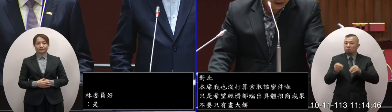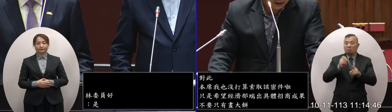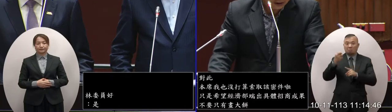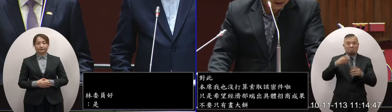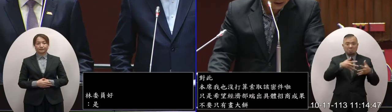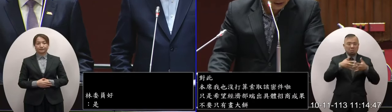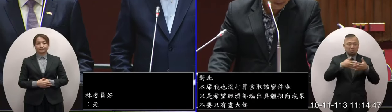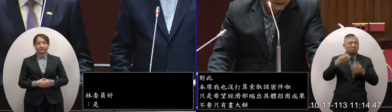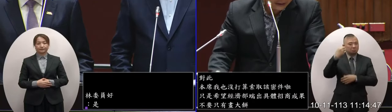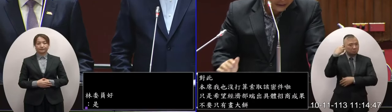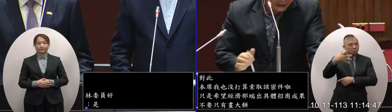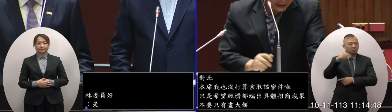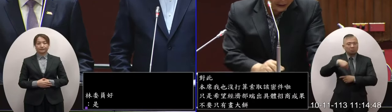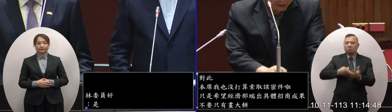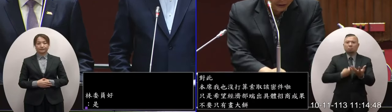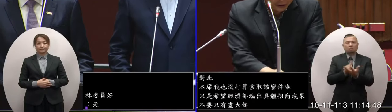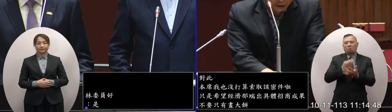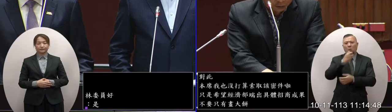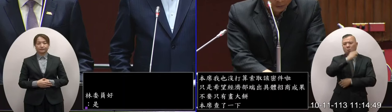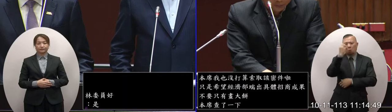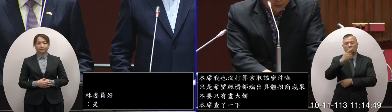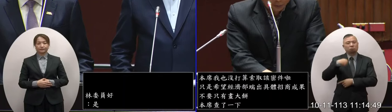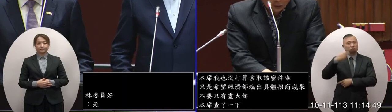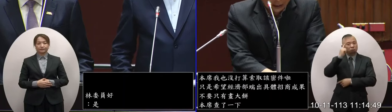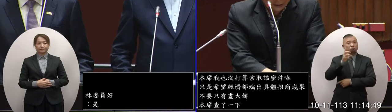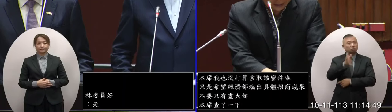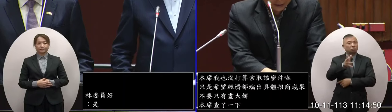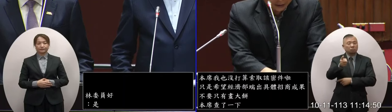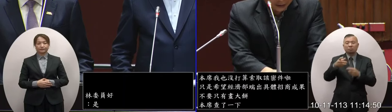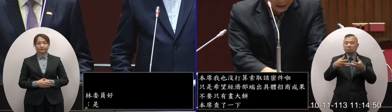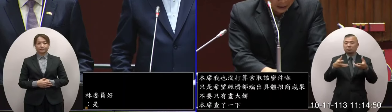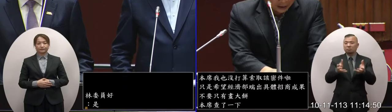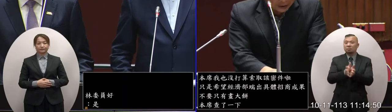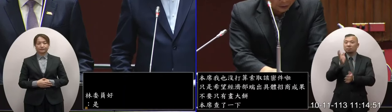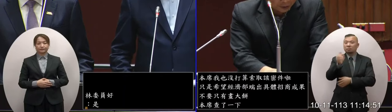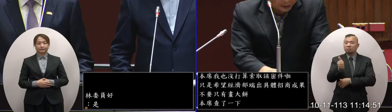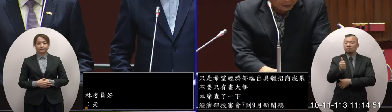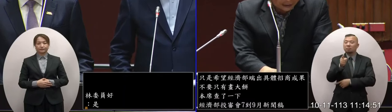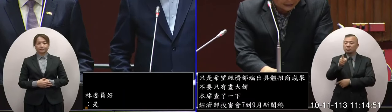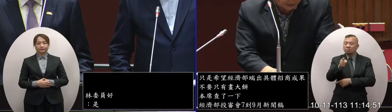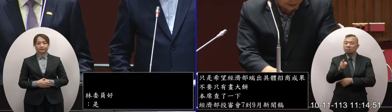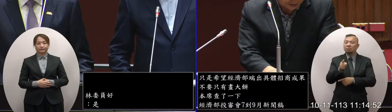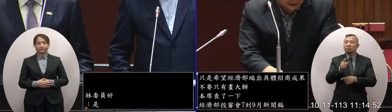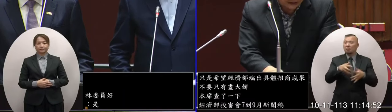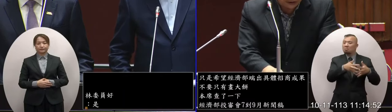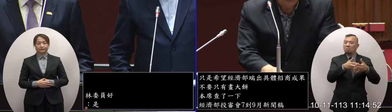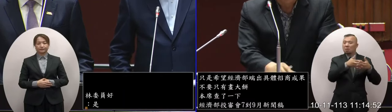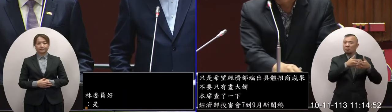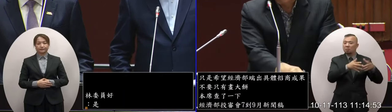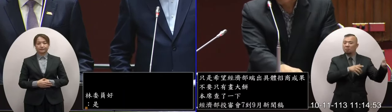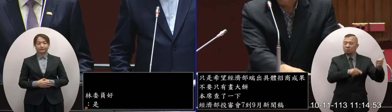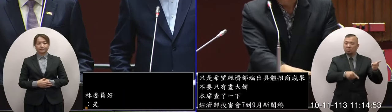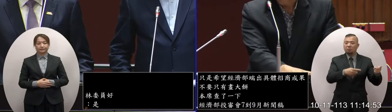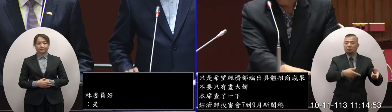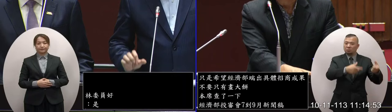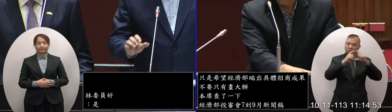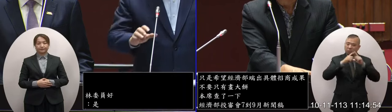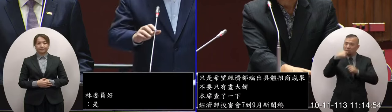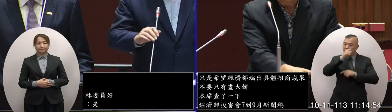资哦。那本席再强调一次，请问部长，何时会有来自美国的新投资